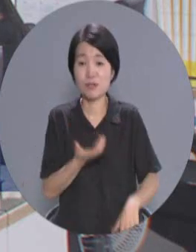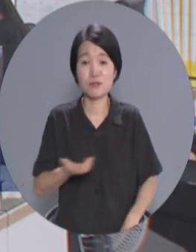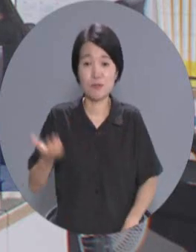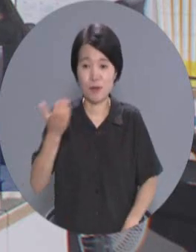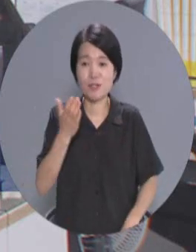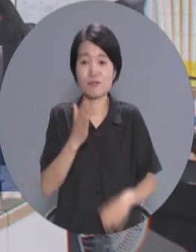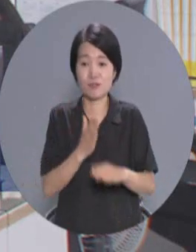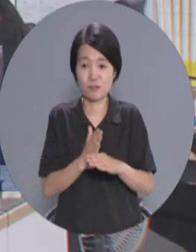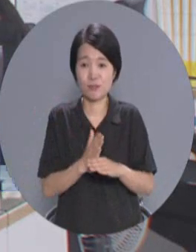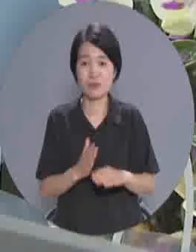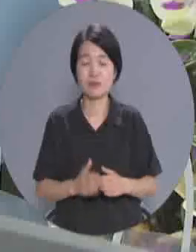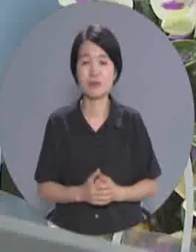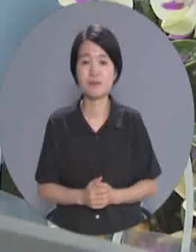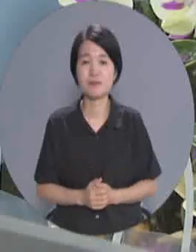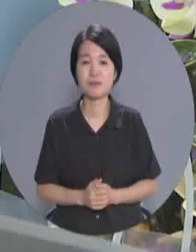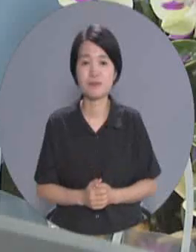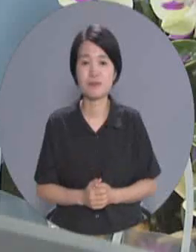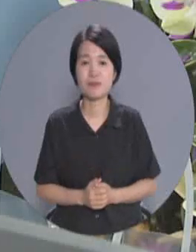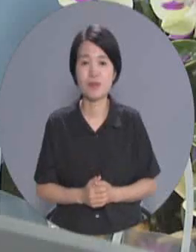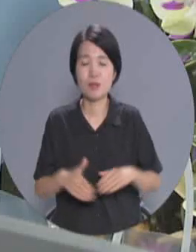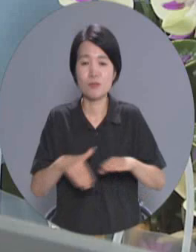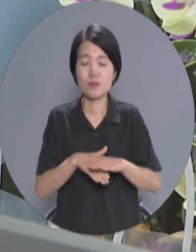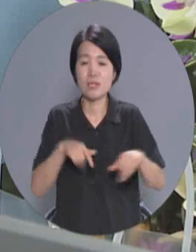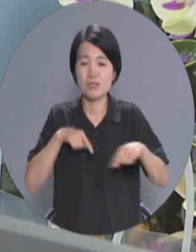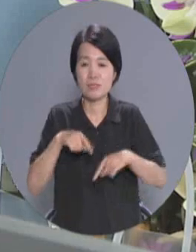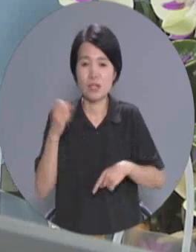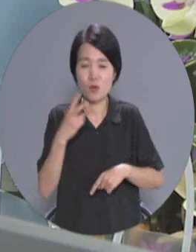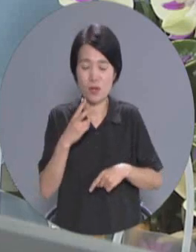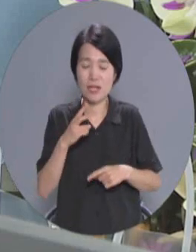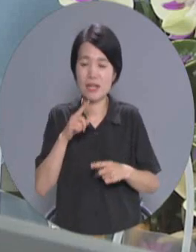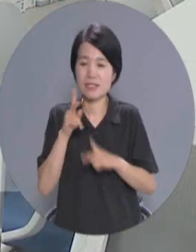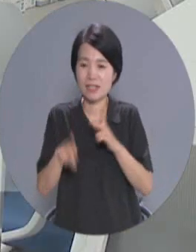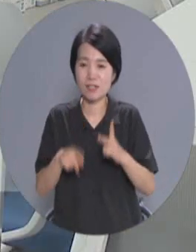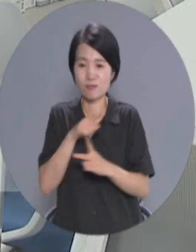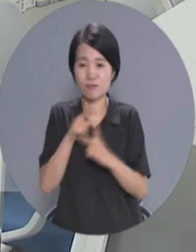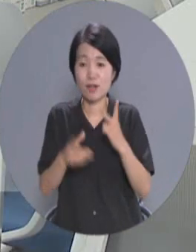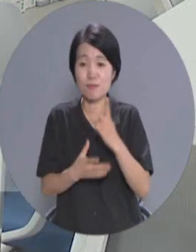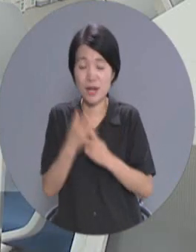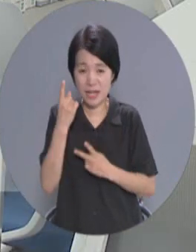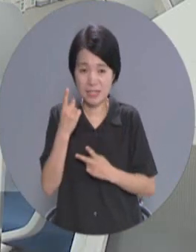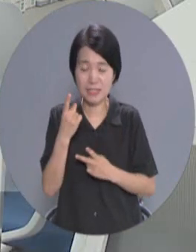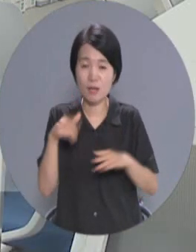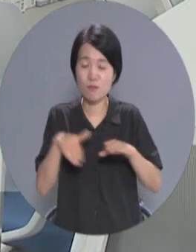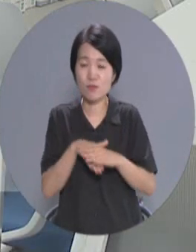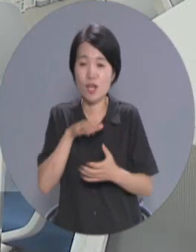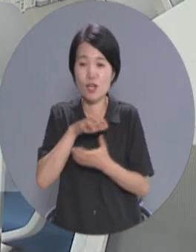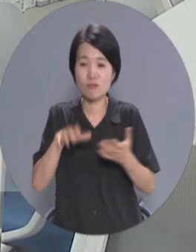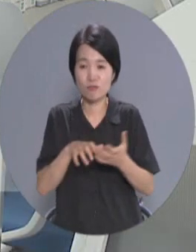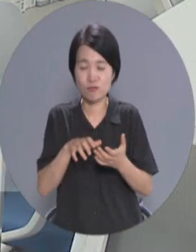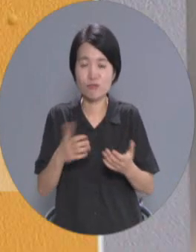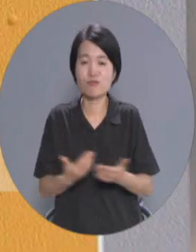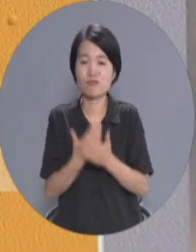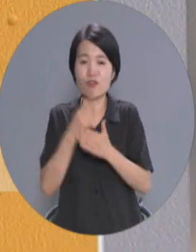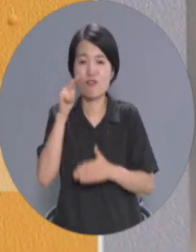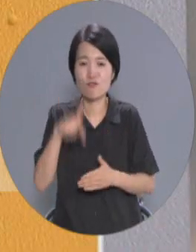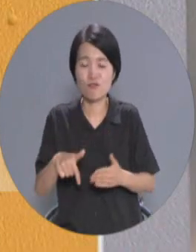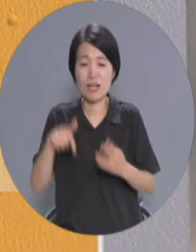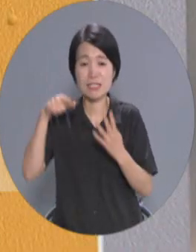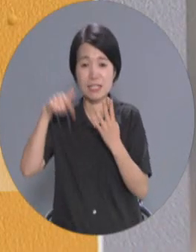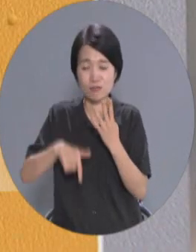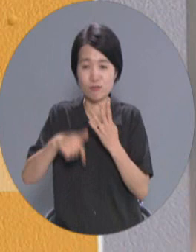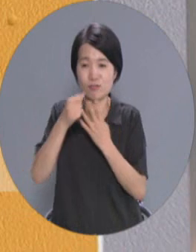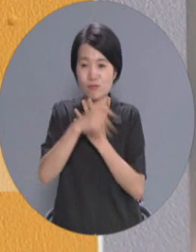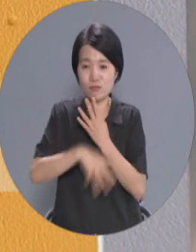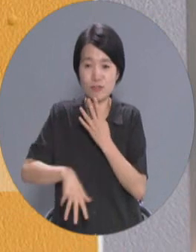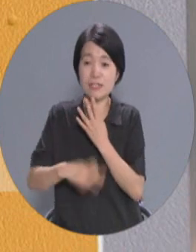도약의 중심이 될 수 있도록. 문화정책과 산업을 총괄하는 문화융성국까지 포함해 총 4개국 13개